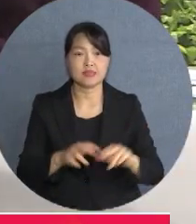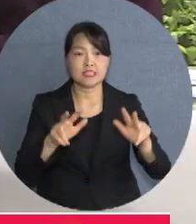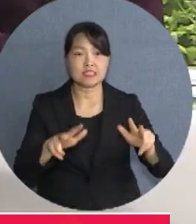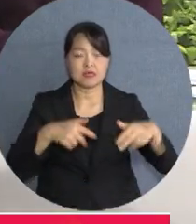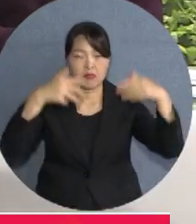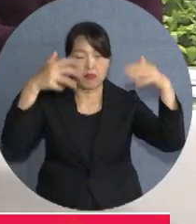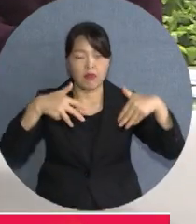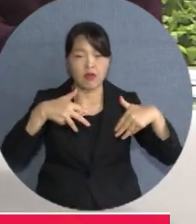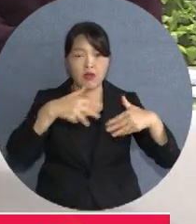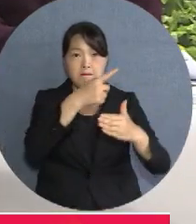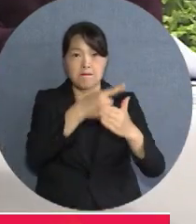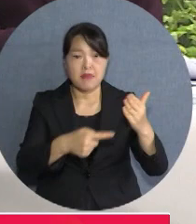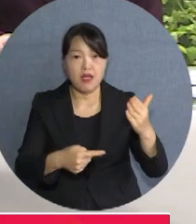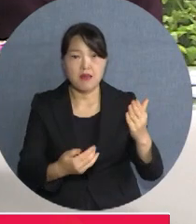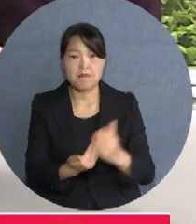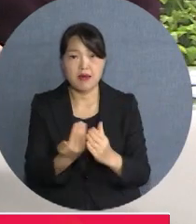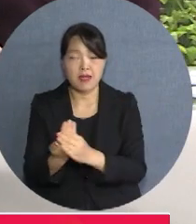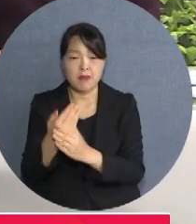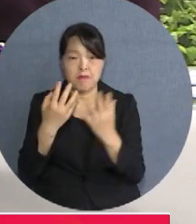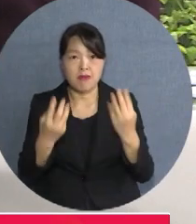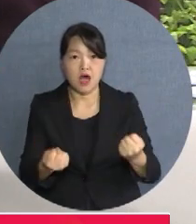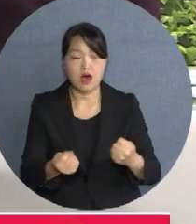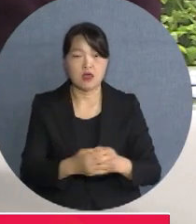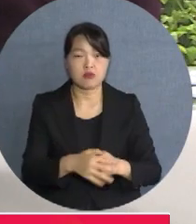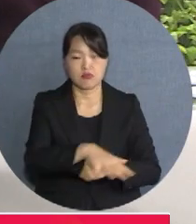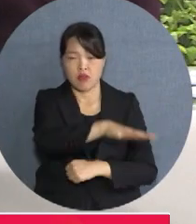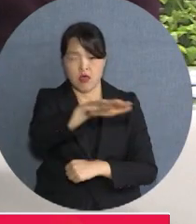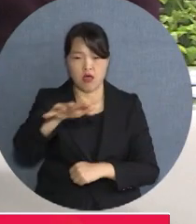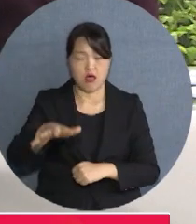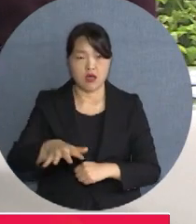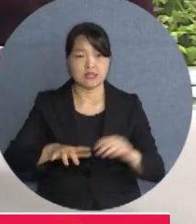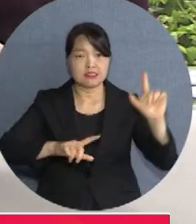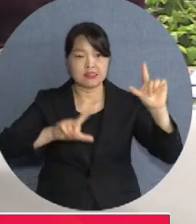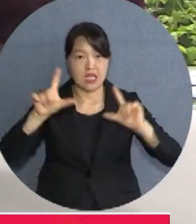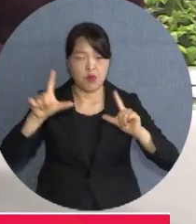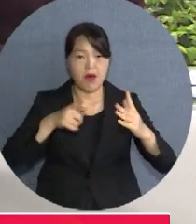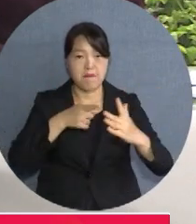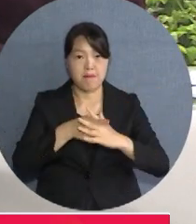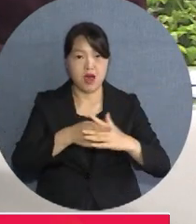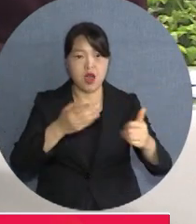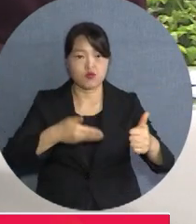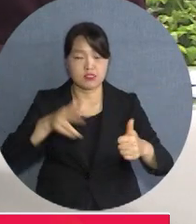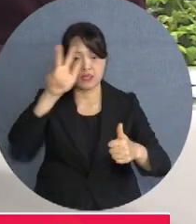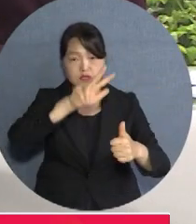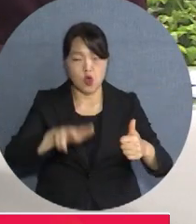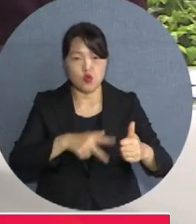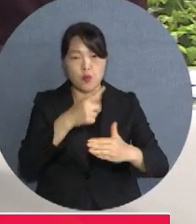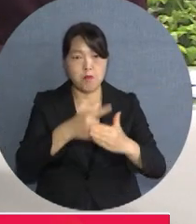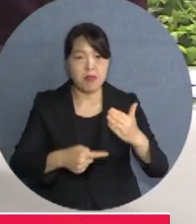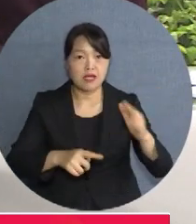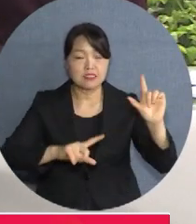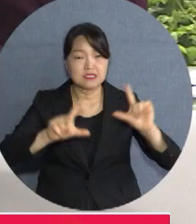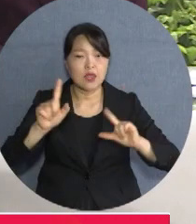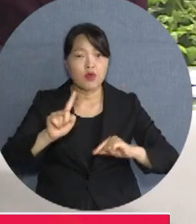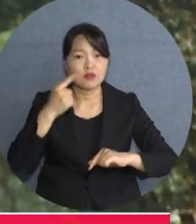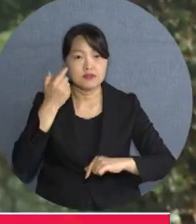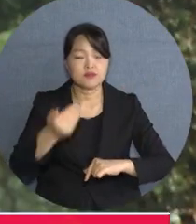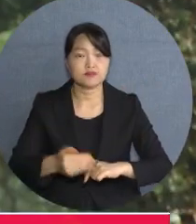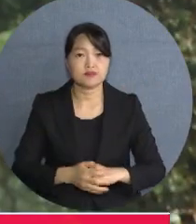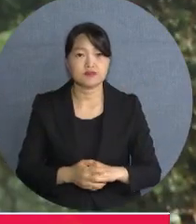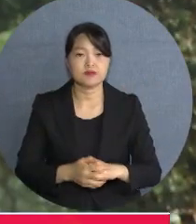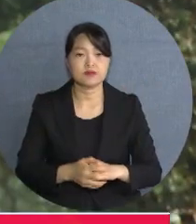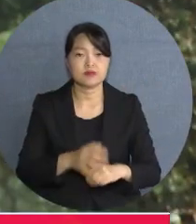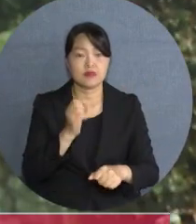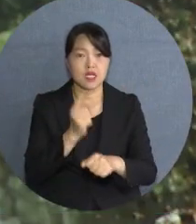많은 피해가 있는 것으로 나와 있지 않습니까? 네, 그렇습니다. 전반적으로 현재 상황 한번 짚어봐야 될 텐데, 전국적인 피해 상황 한번 정리해 보겠습니다. 네.